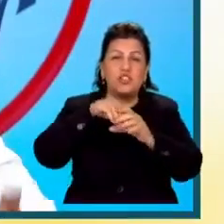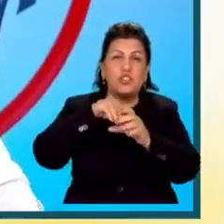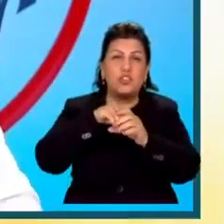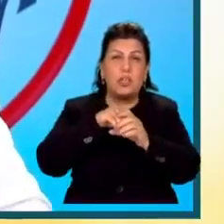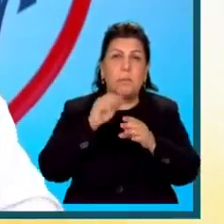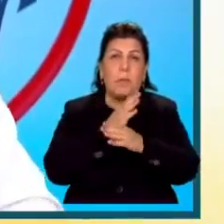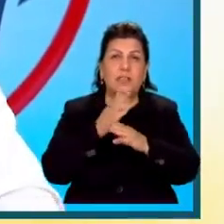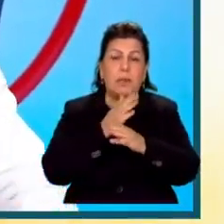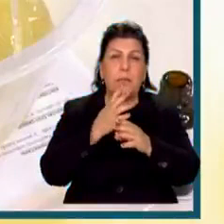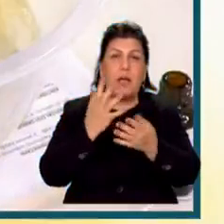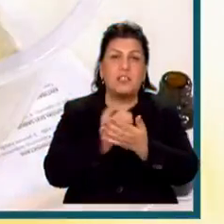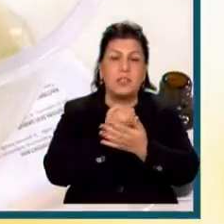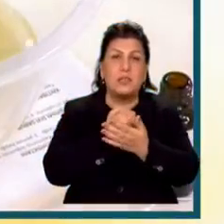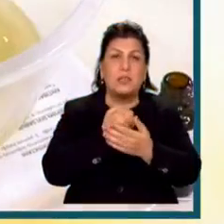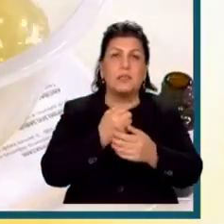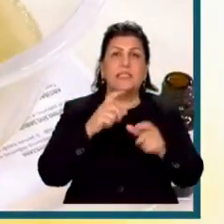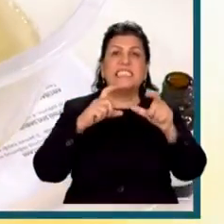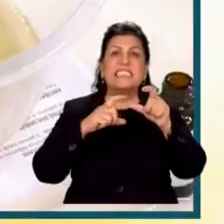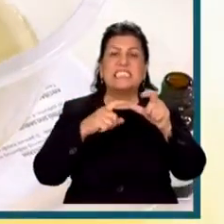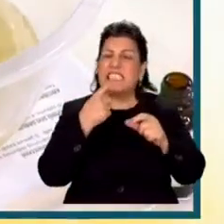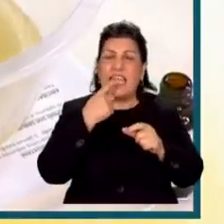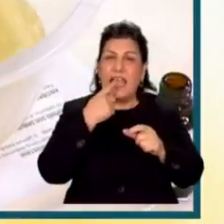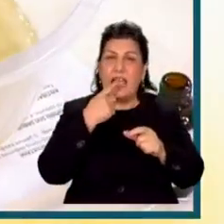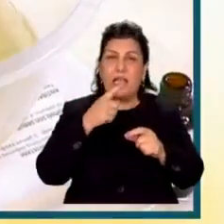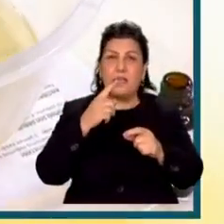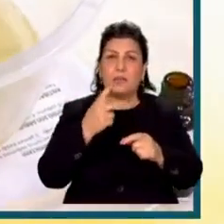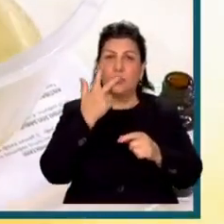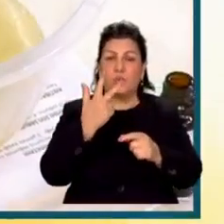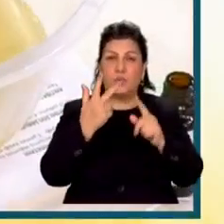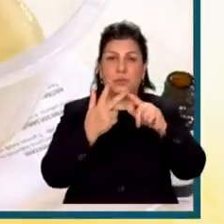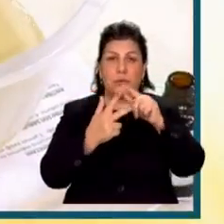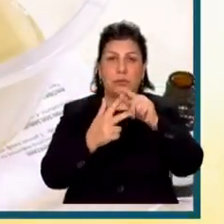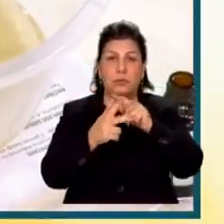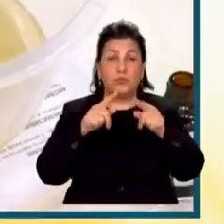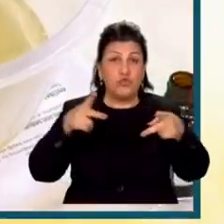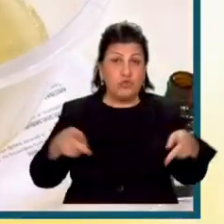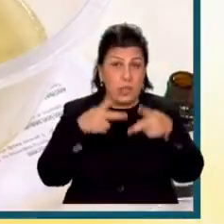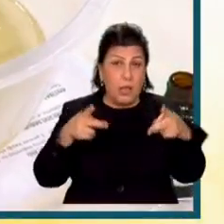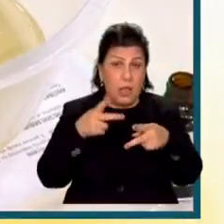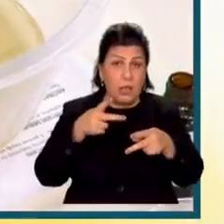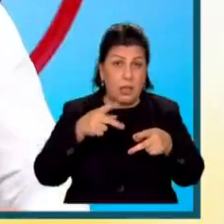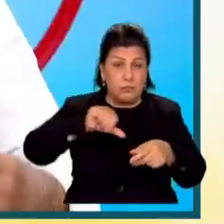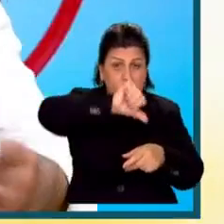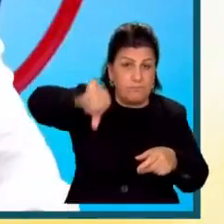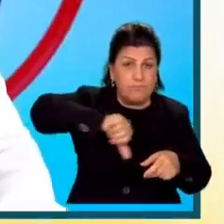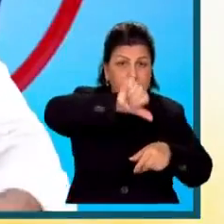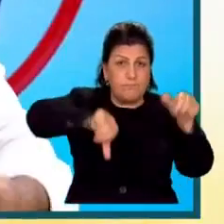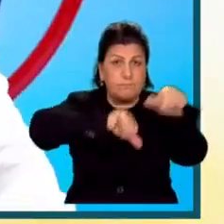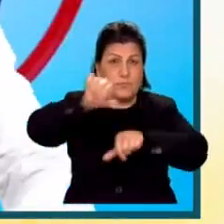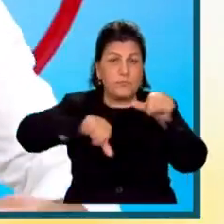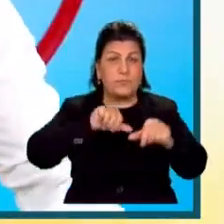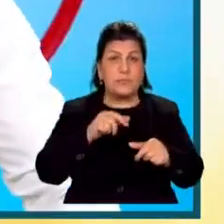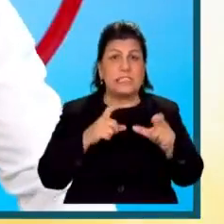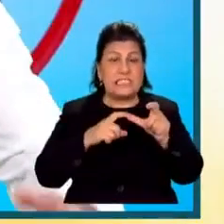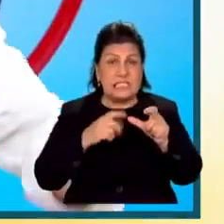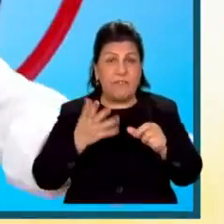miktarda sirke ve üç şimdi bir karışım yapıyoruz ama bunu salatayı döksek son derece lezzetli yeri sirke de var